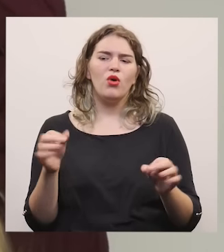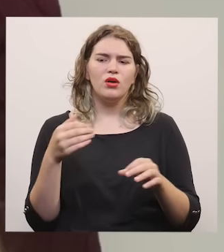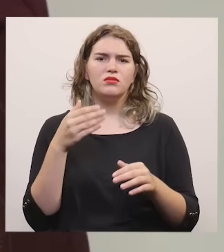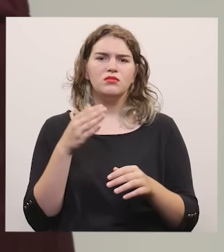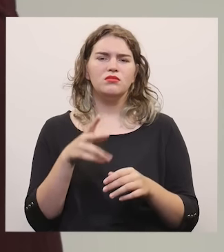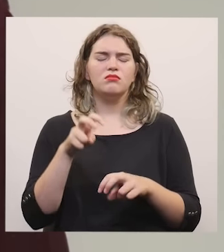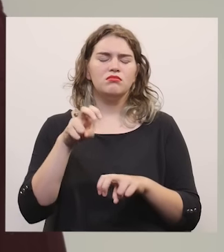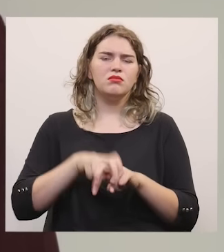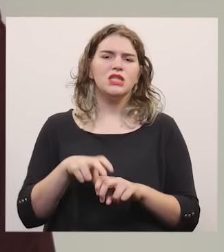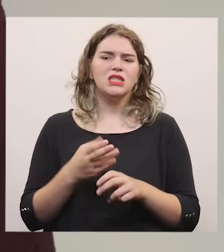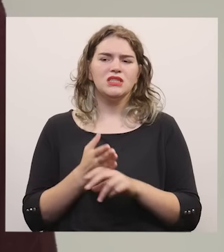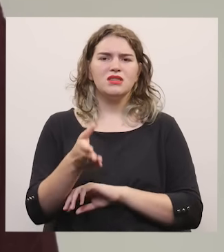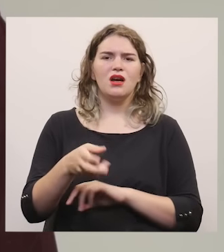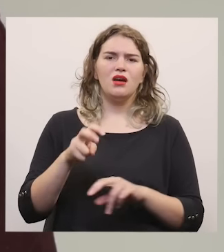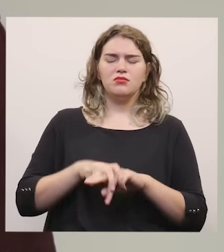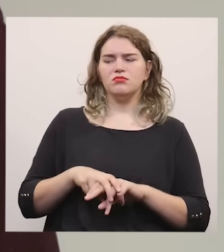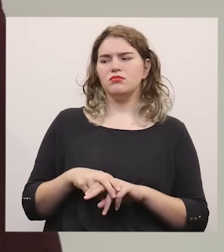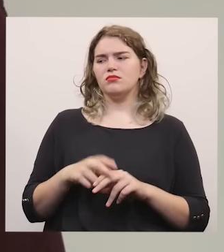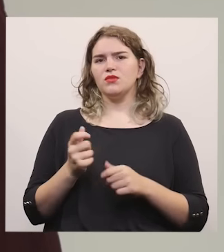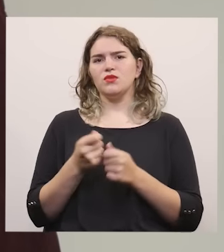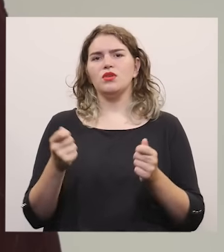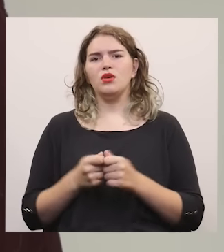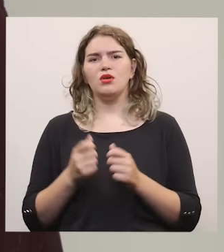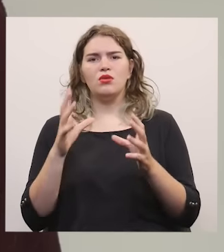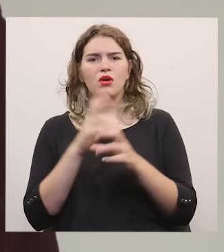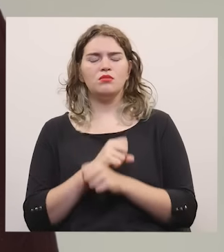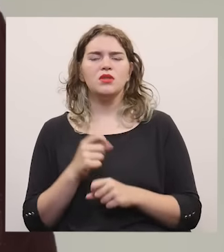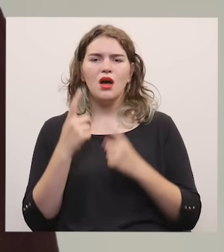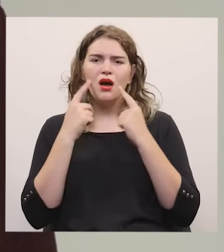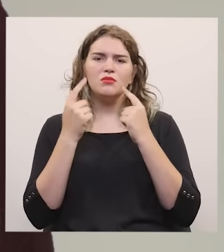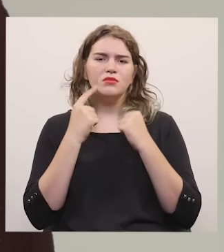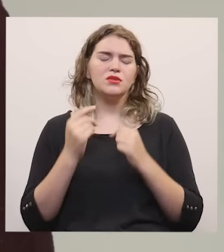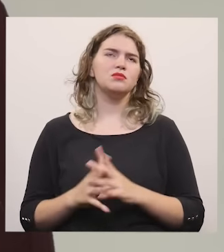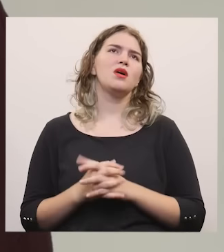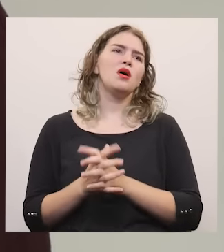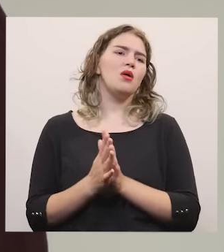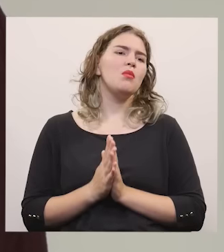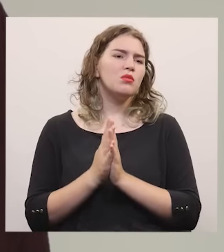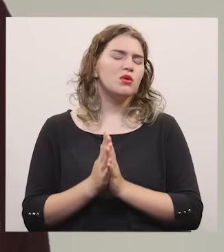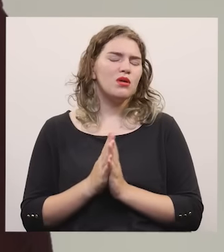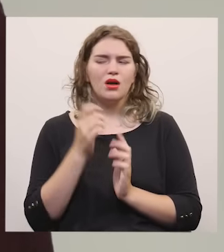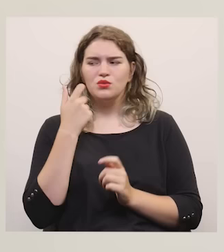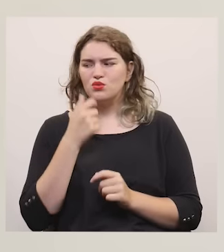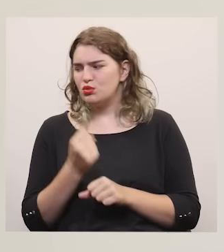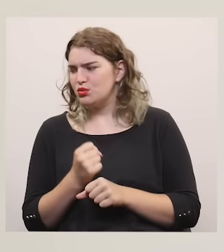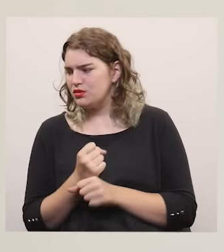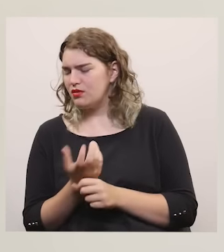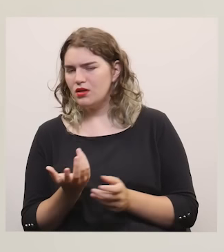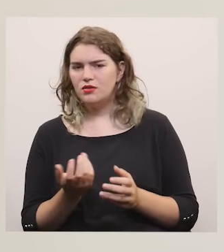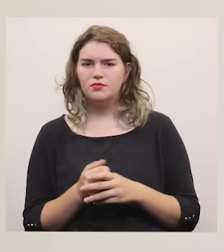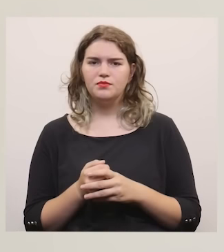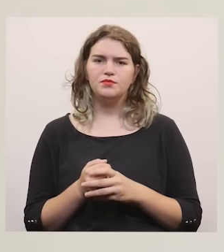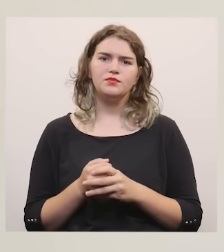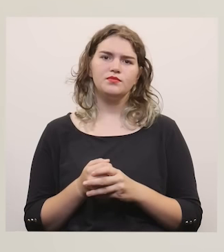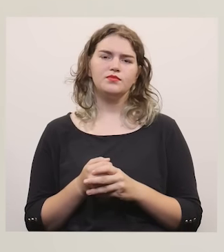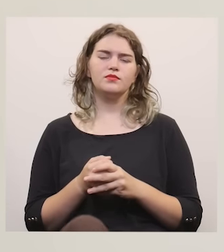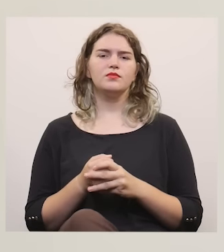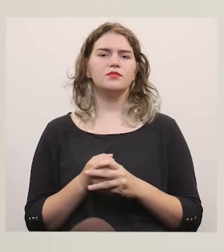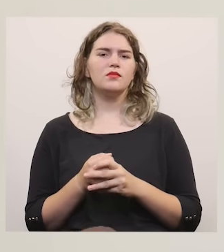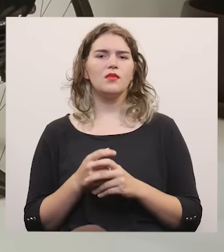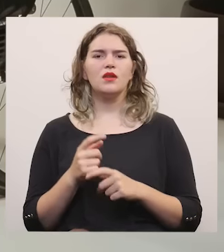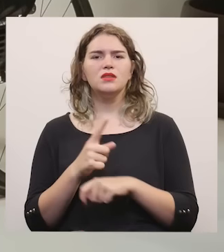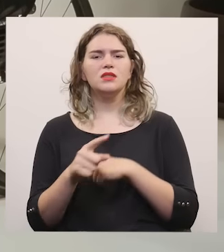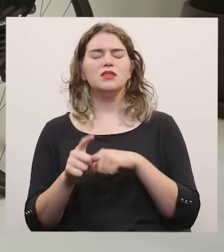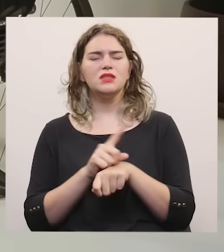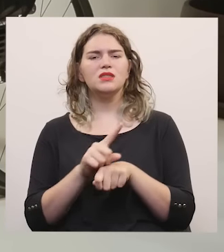chiar la intrare să stau pe scaun și am stat acolo și toată noaptea m-am rugat. Am plâns și m-am rugat. Deci am știut atunci și... Dacă, operația a durat toată